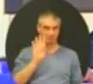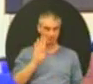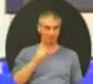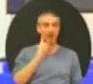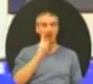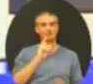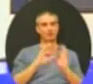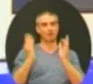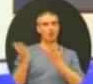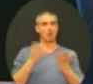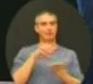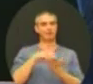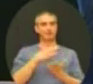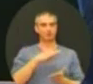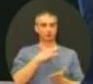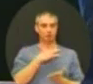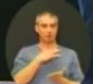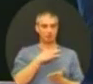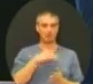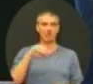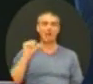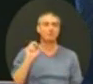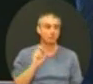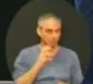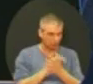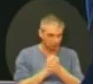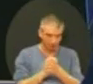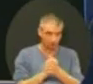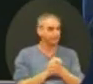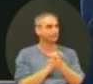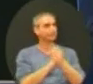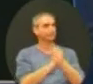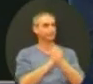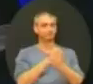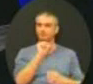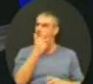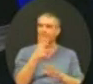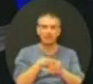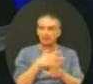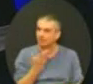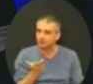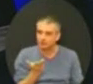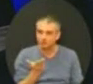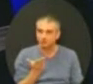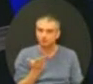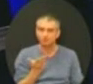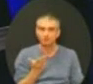תחילה אל האורח המרכזי שלנו, איימן עודה, שלומך, אדוני. שלום, אתי. קודם כל, איך אתה מרגיש?